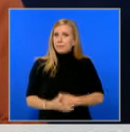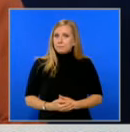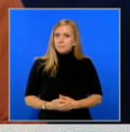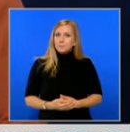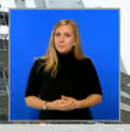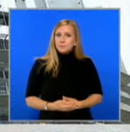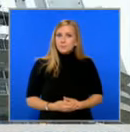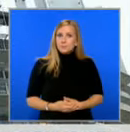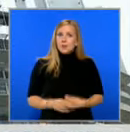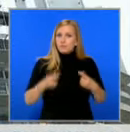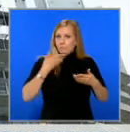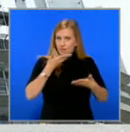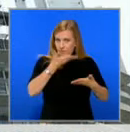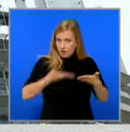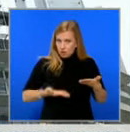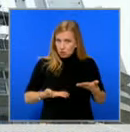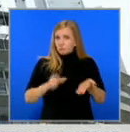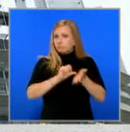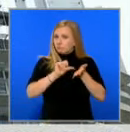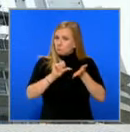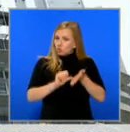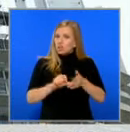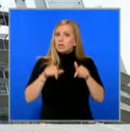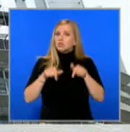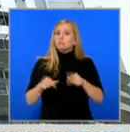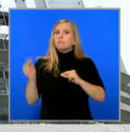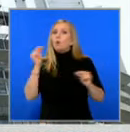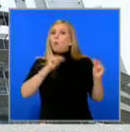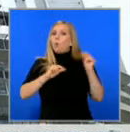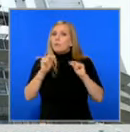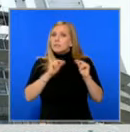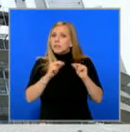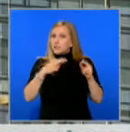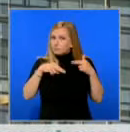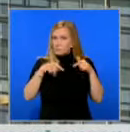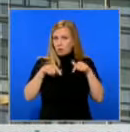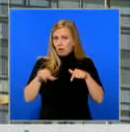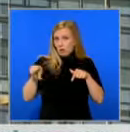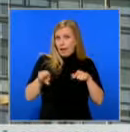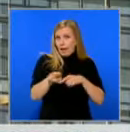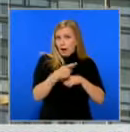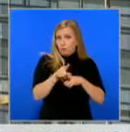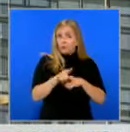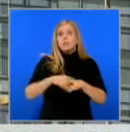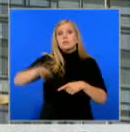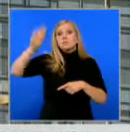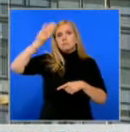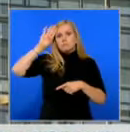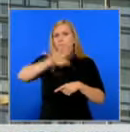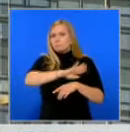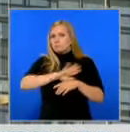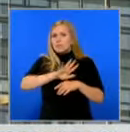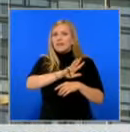уважени в речта си фон делан подчерта че комисията която тя води е изпълнила 90% от